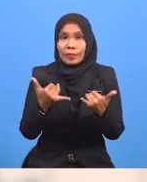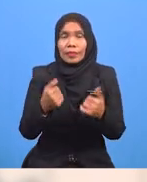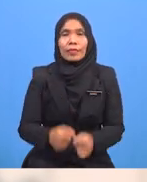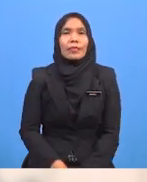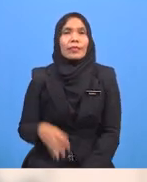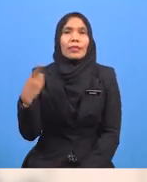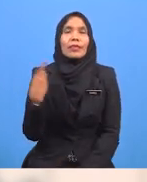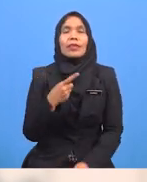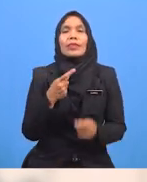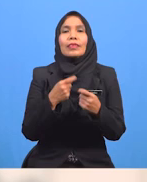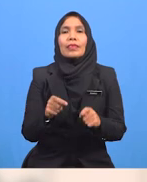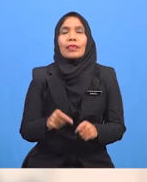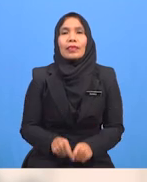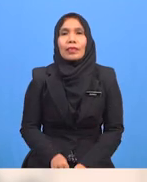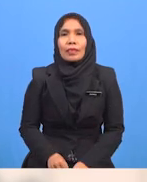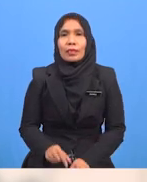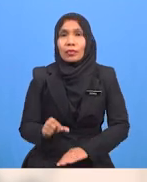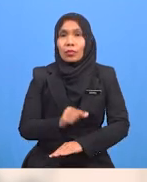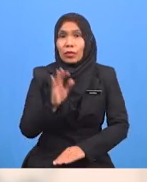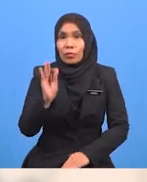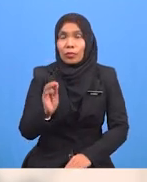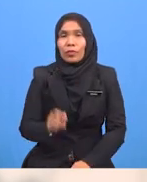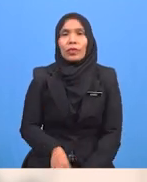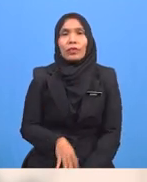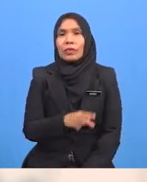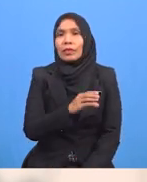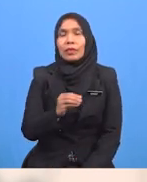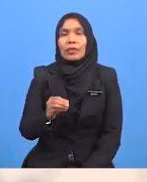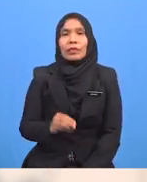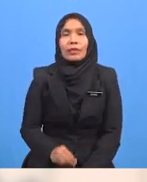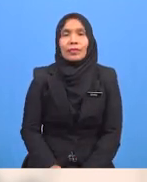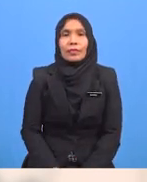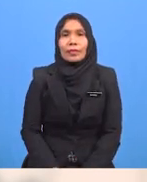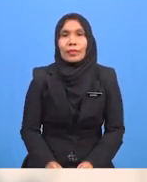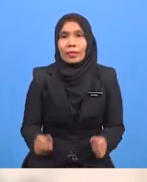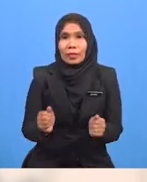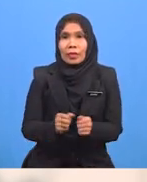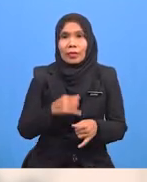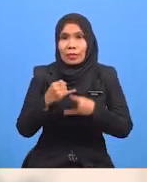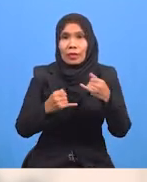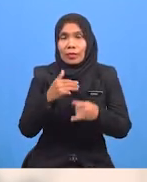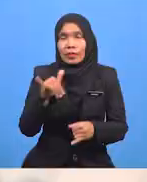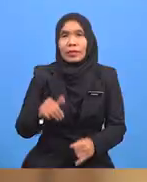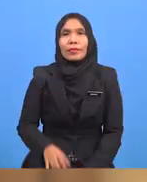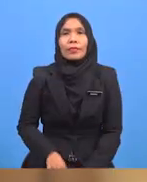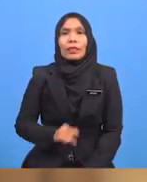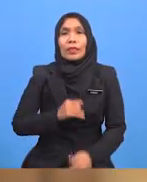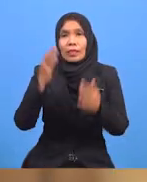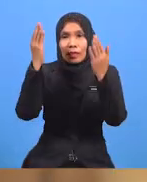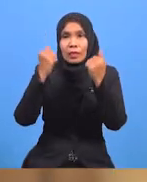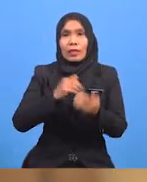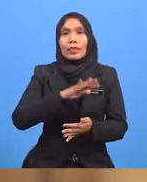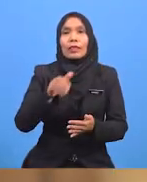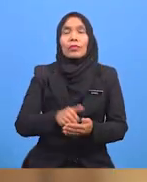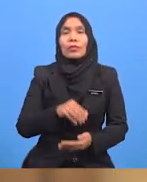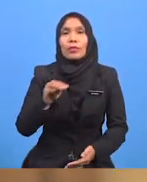kita telah menggunakan kemahiran petua sinus dan petua cosinus dengan jayanya Saya harap semua